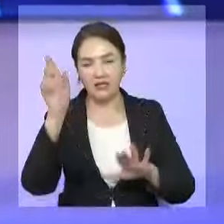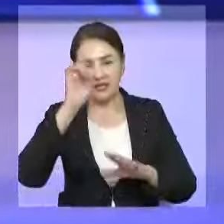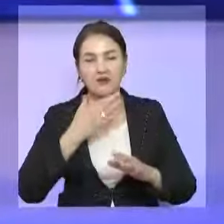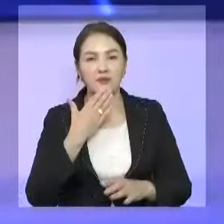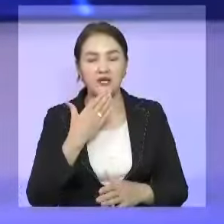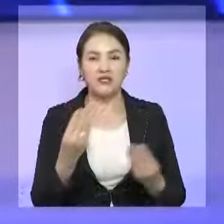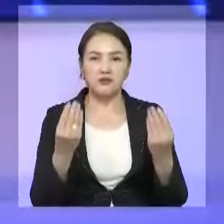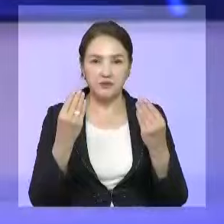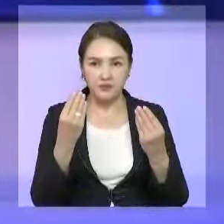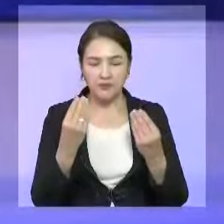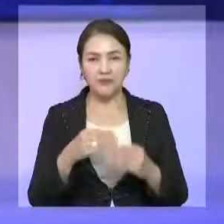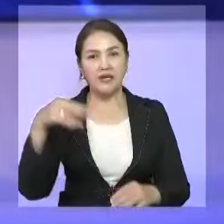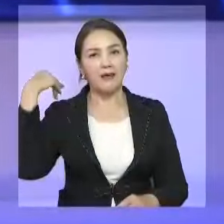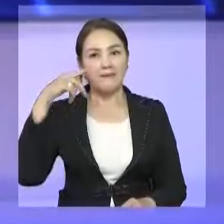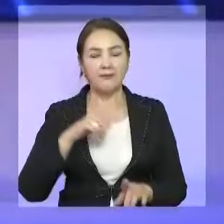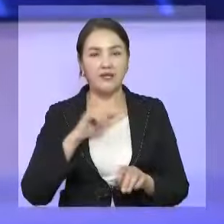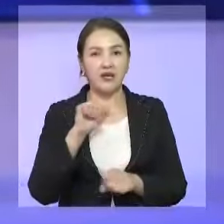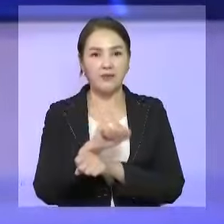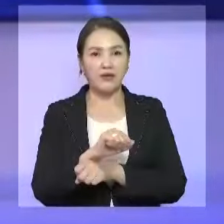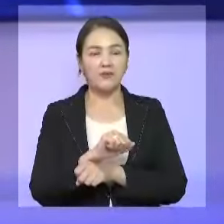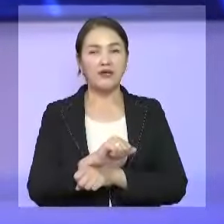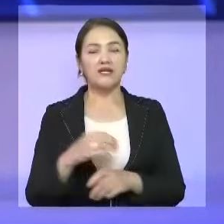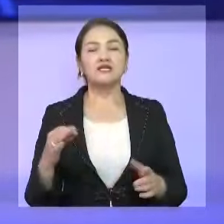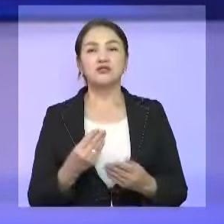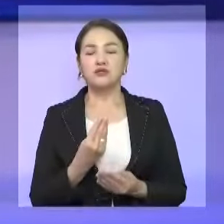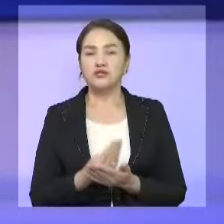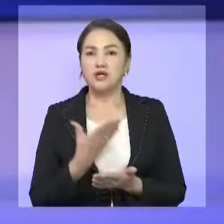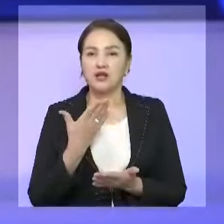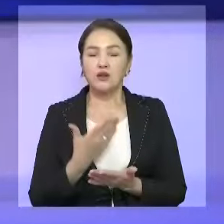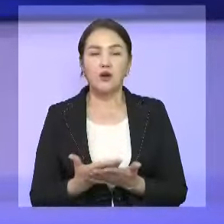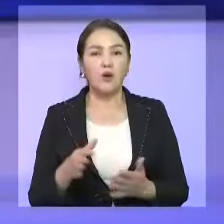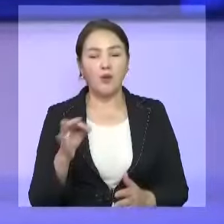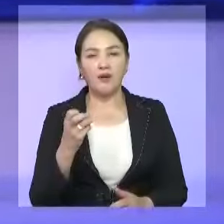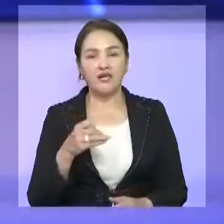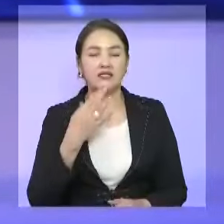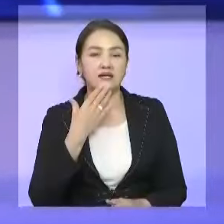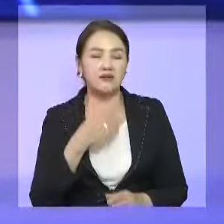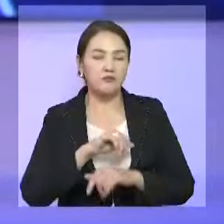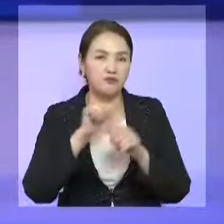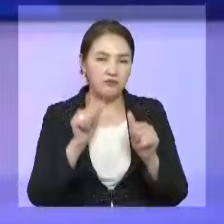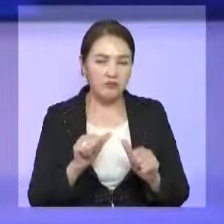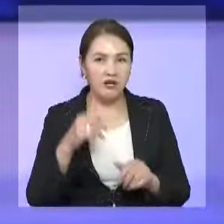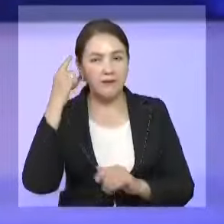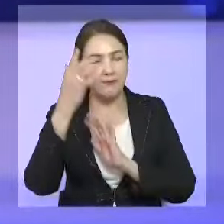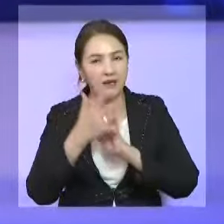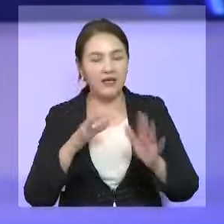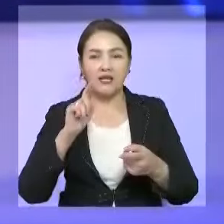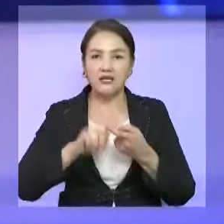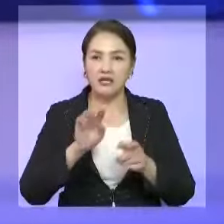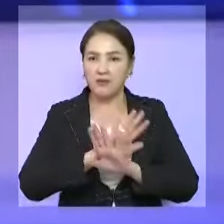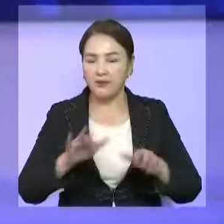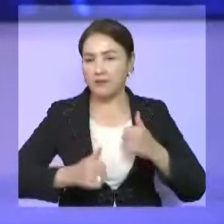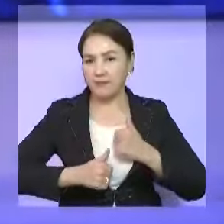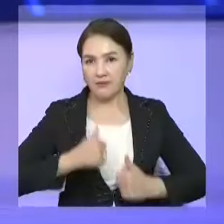национальных ценностей президент также Остановился на основных ценностях определяющих облик нации и подчеркнул понятие Независимости И